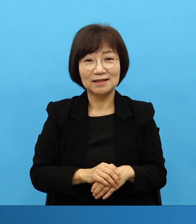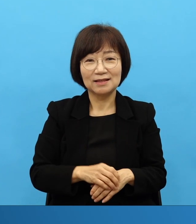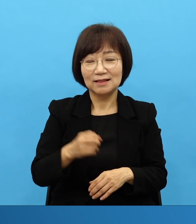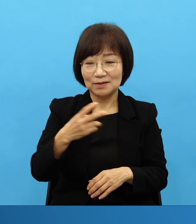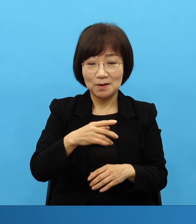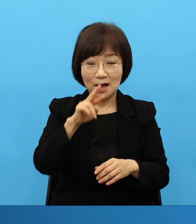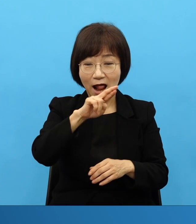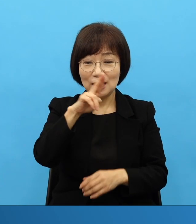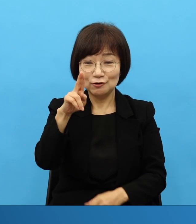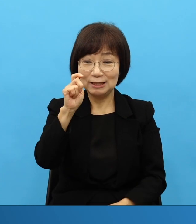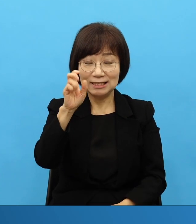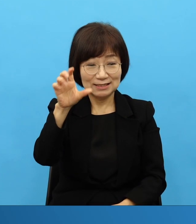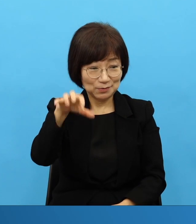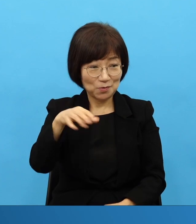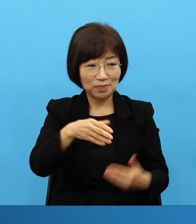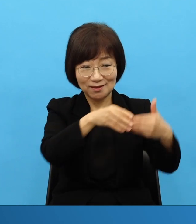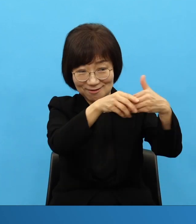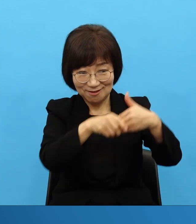RUTC에 데려오고 있어.